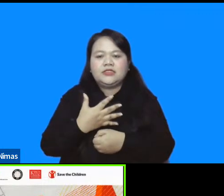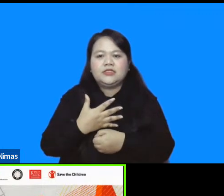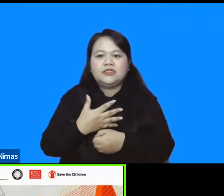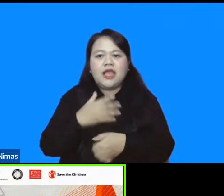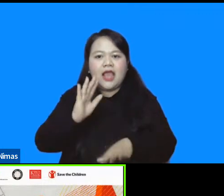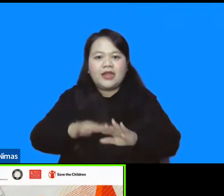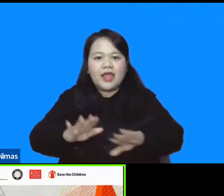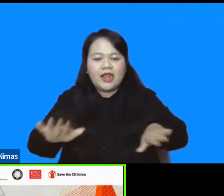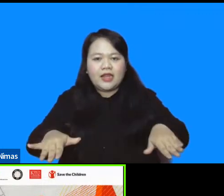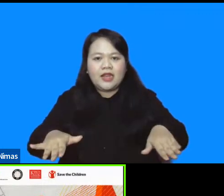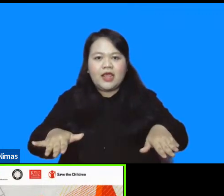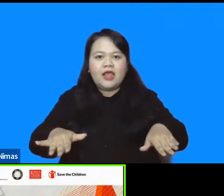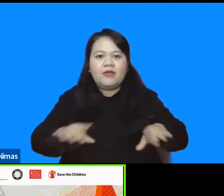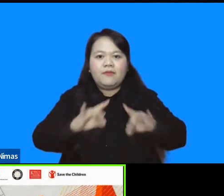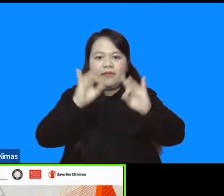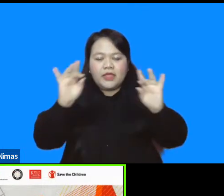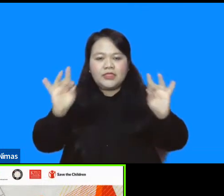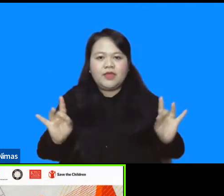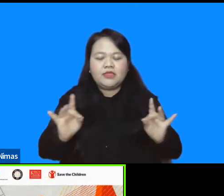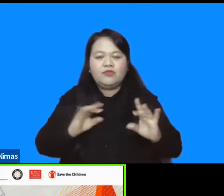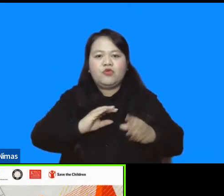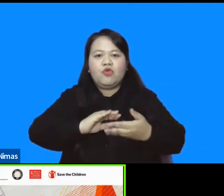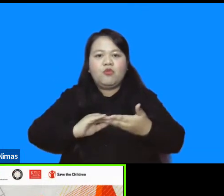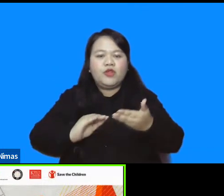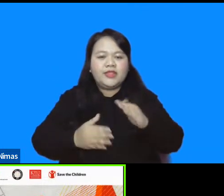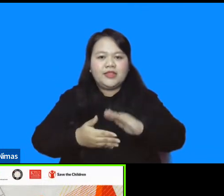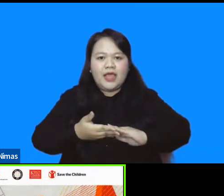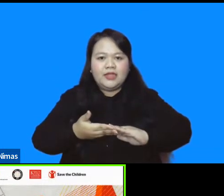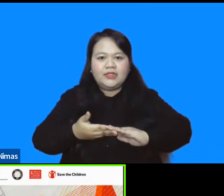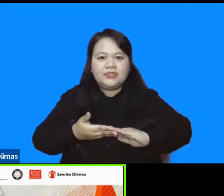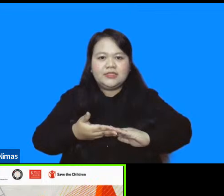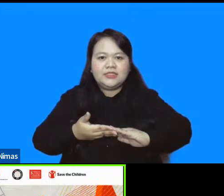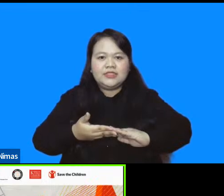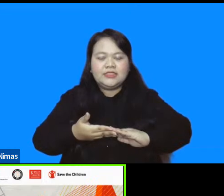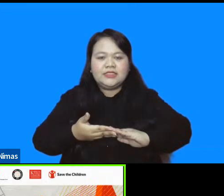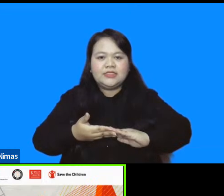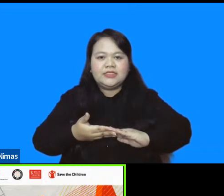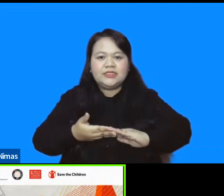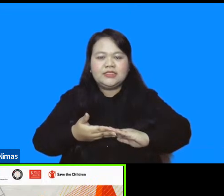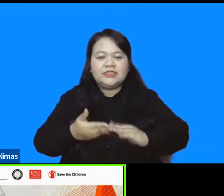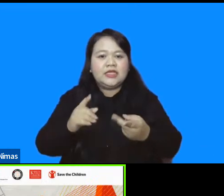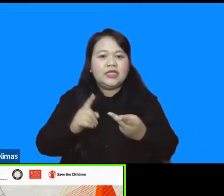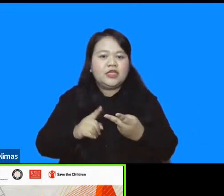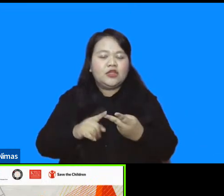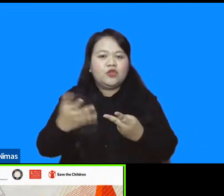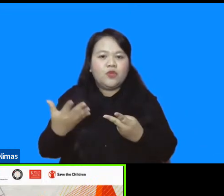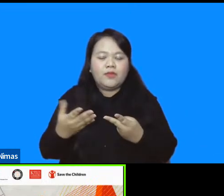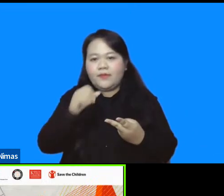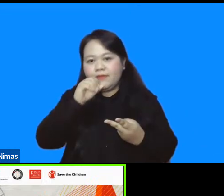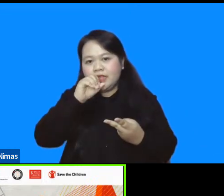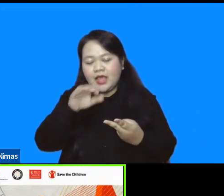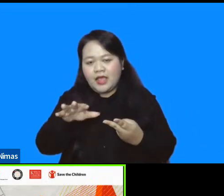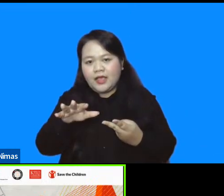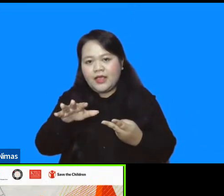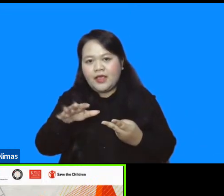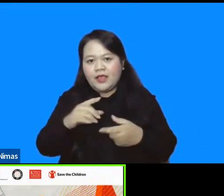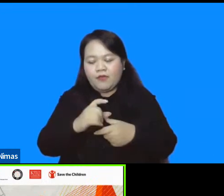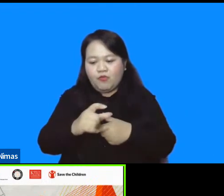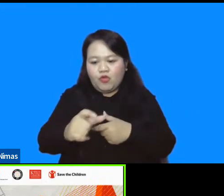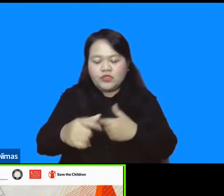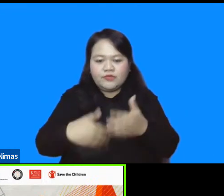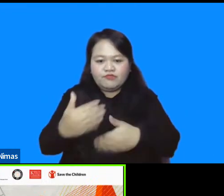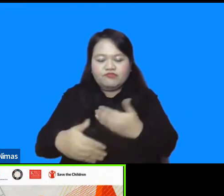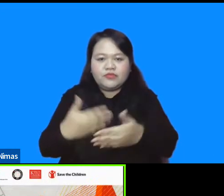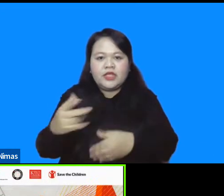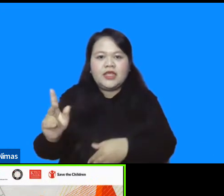anak dari berbagai komunitas gitu. Kemudian juga tahap keduanya adalah menyampaikan. Tahap berikutnya